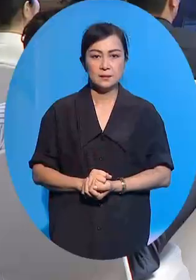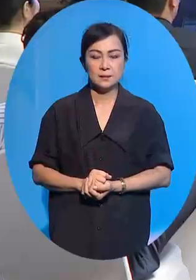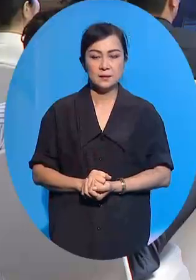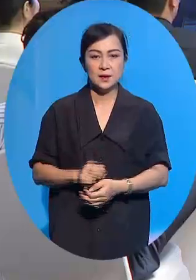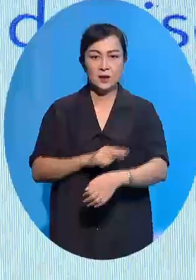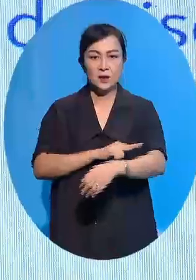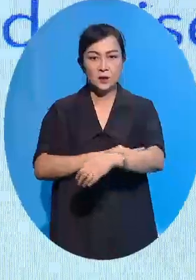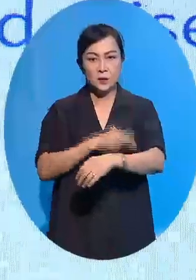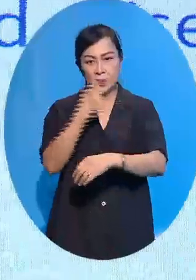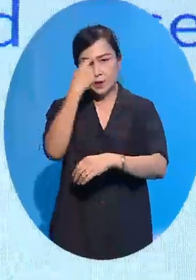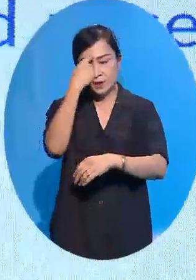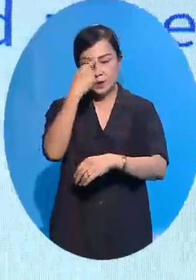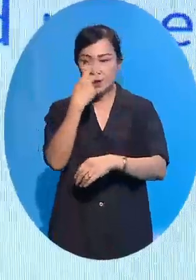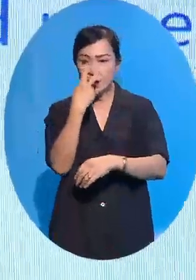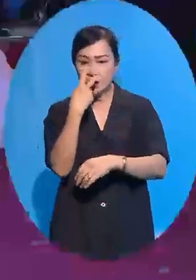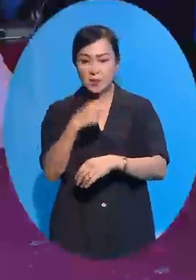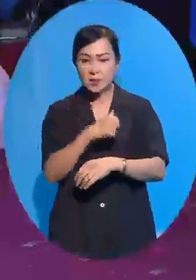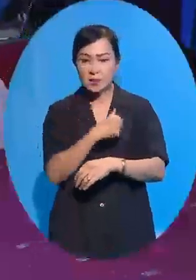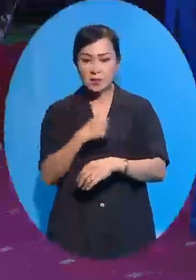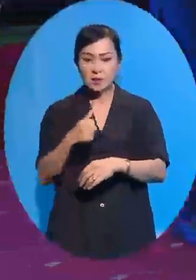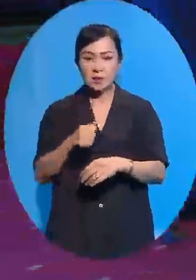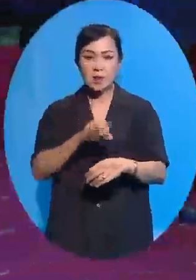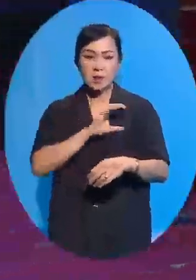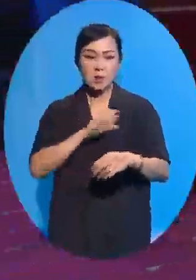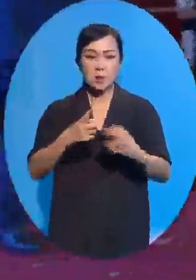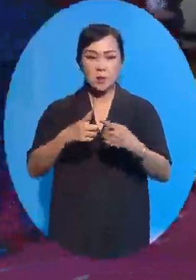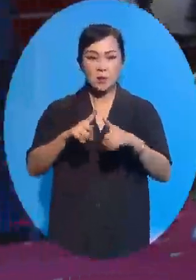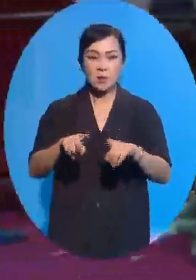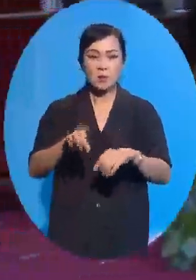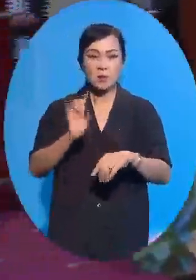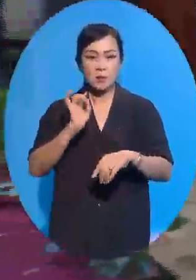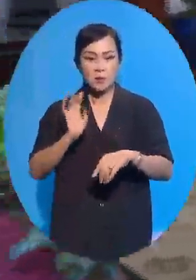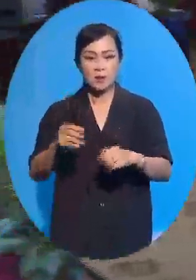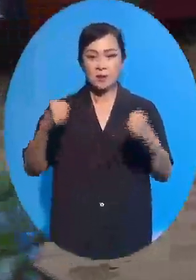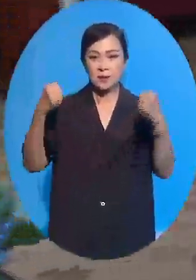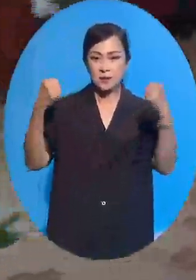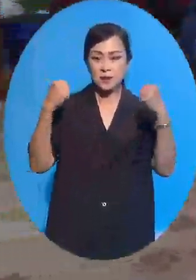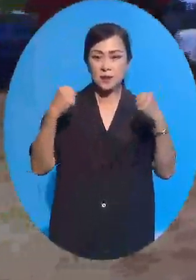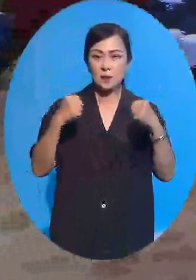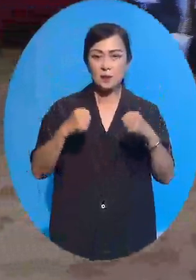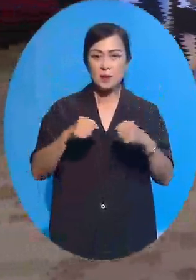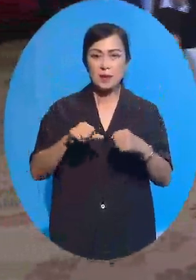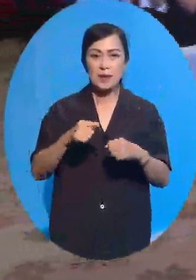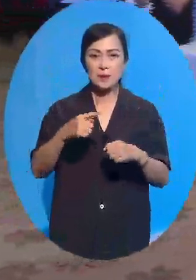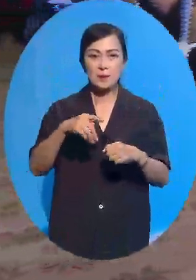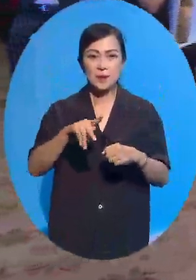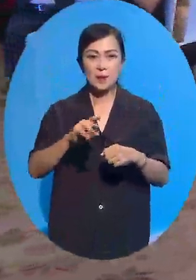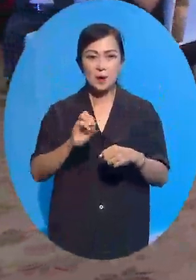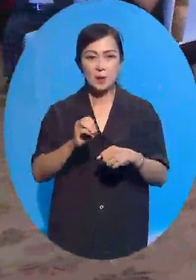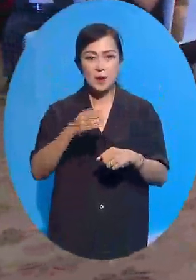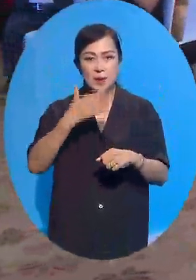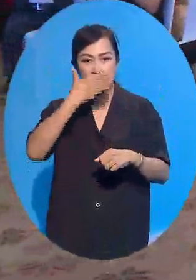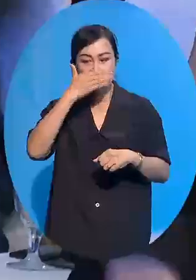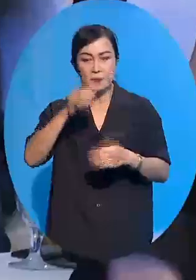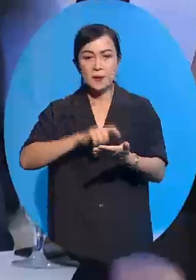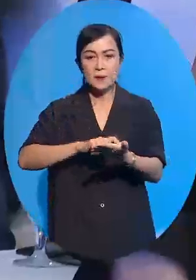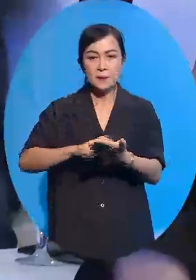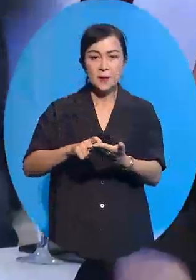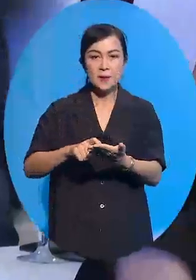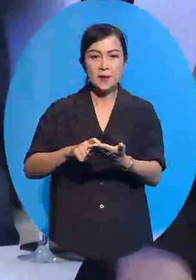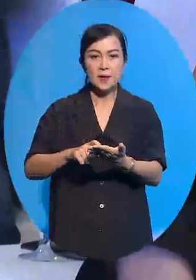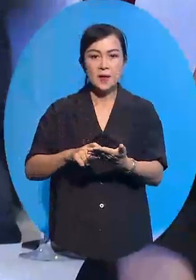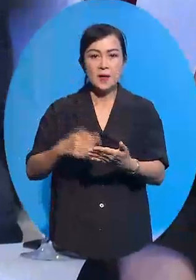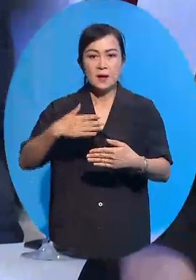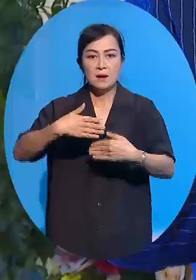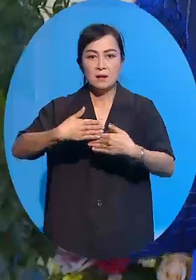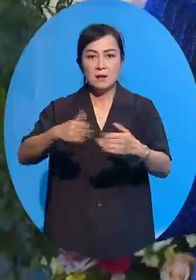Các chuyên gia tin rằng, tầm nhìn của những người chủ doanh nghiệp là chìa khóa quyết định cho sự thành công của quá trình IPO, đặc biệt là ở Mỹ. Với mạng lưới đối